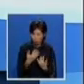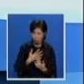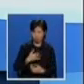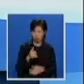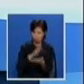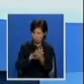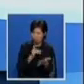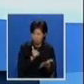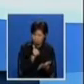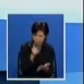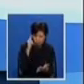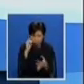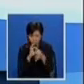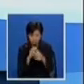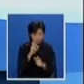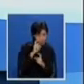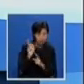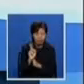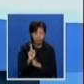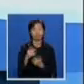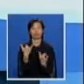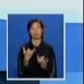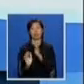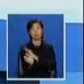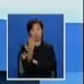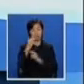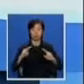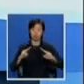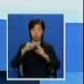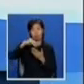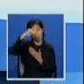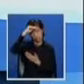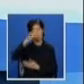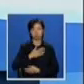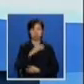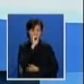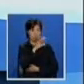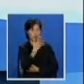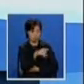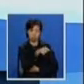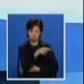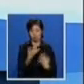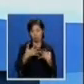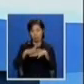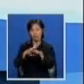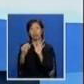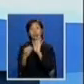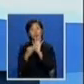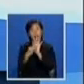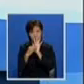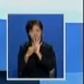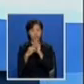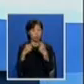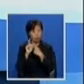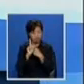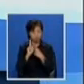ะฉะนั้นเช้าวันนี้ผมได้บอกทางกระทรวงศึกษาธิการแล้วก็ให้ทางกระทรวงศึกษาธิการนั้นประสานไปยังกรุงเทพมหานครด้วยครับว่า